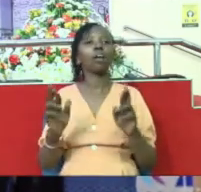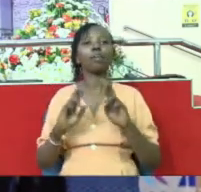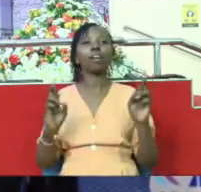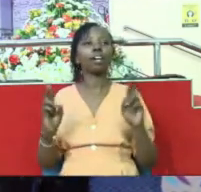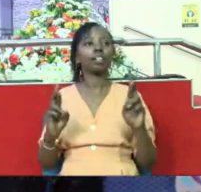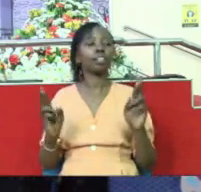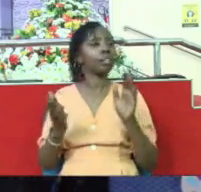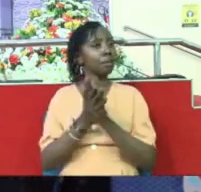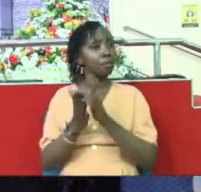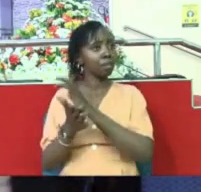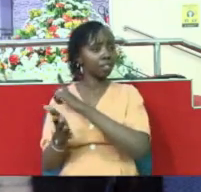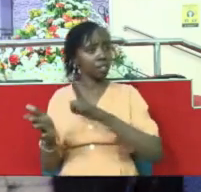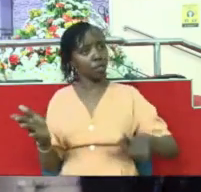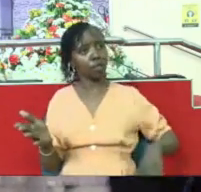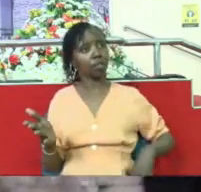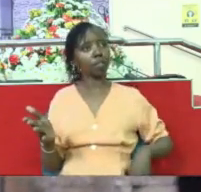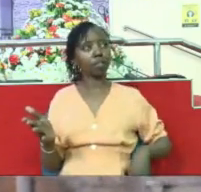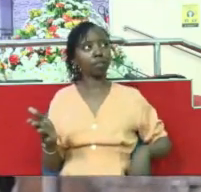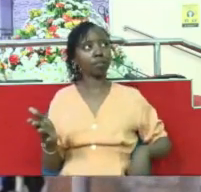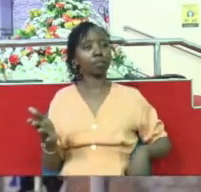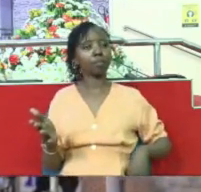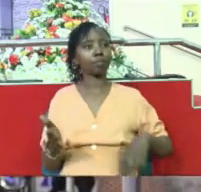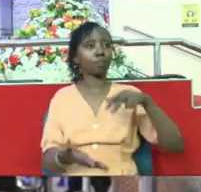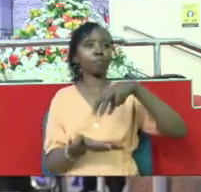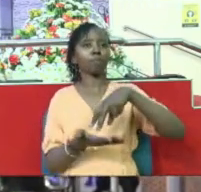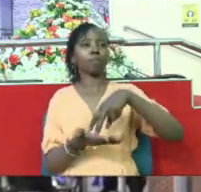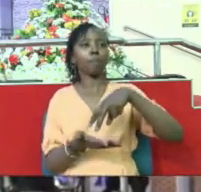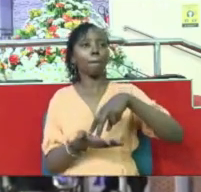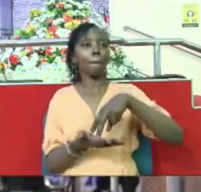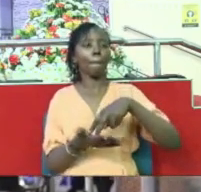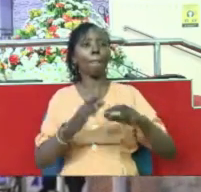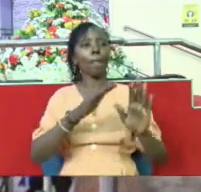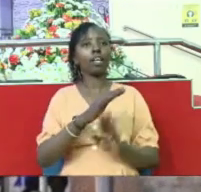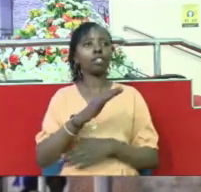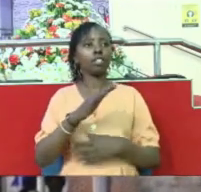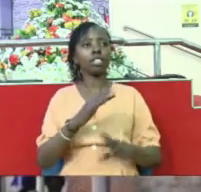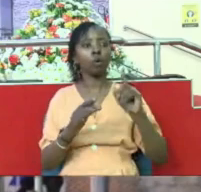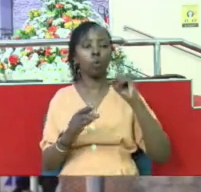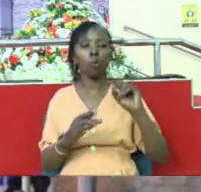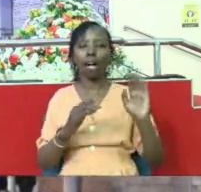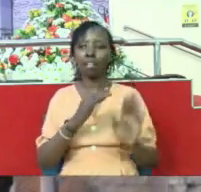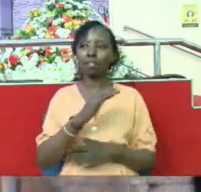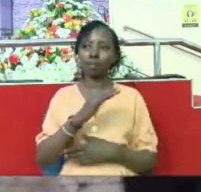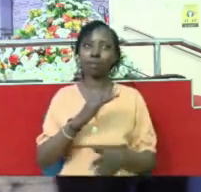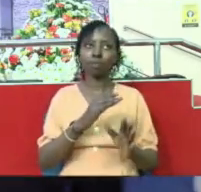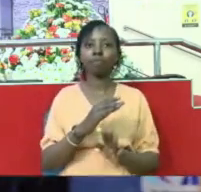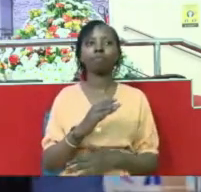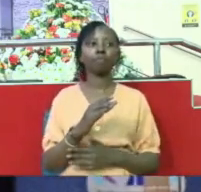Bwana Yesu asifiwe. Amen. Hebu tusimame. Tuimbe pambio ambayo ni nzuri sana. Let's rise up on our feet